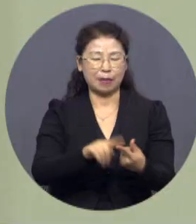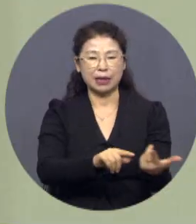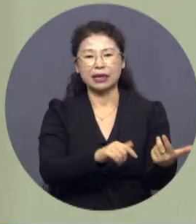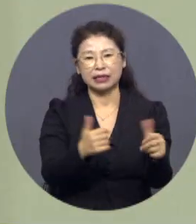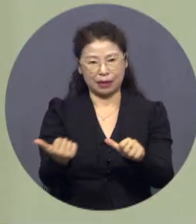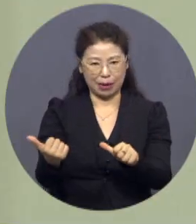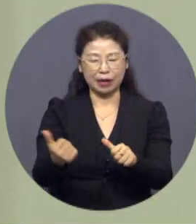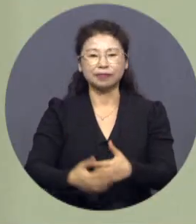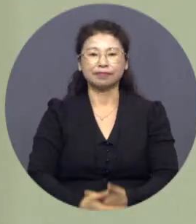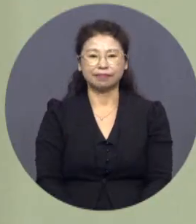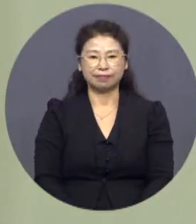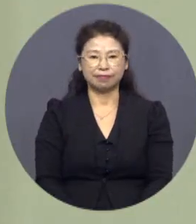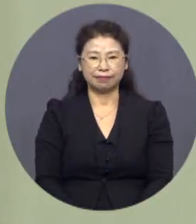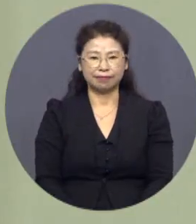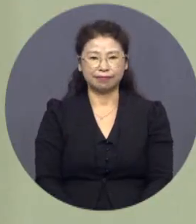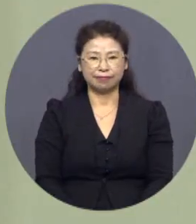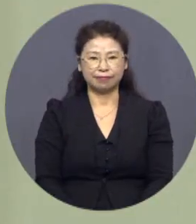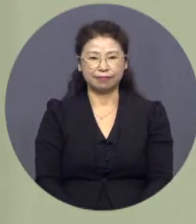사망했습니다